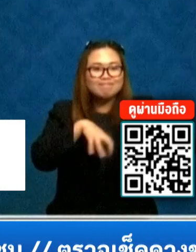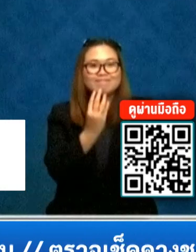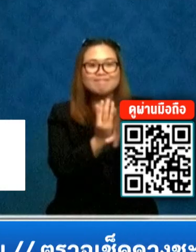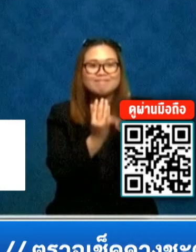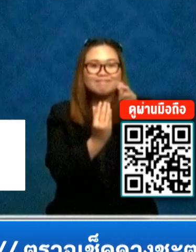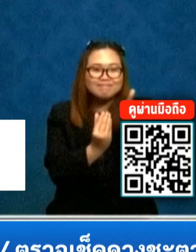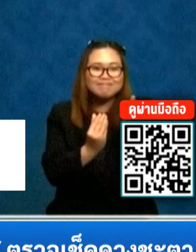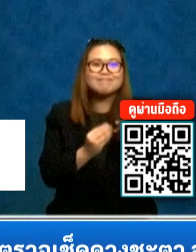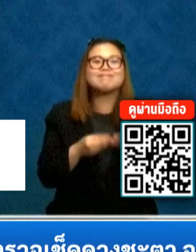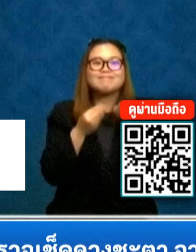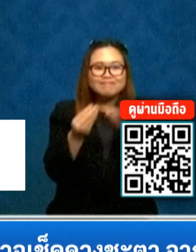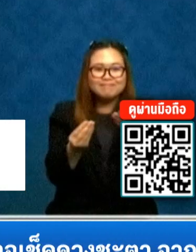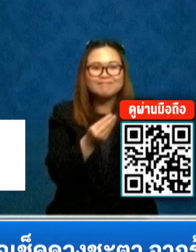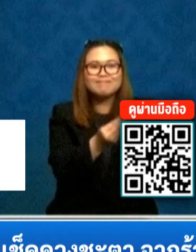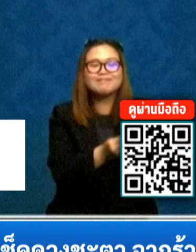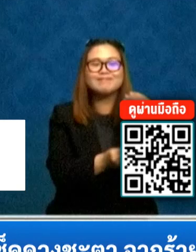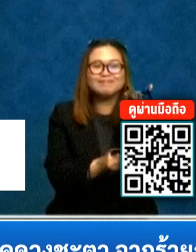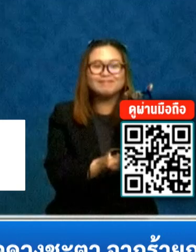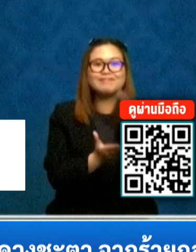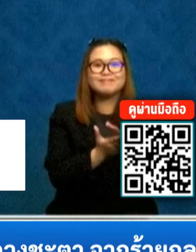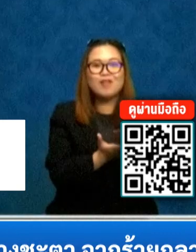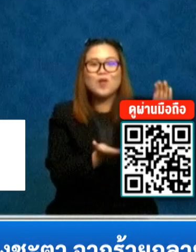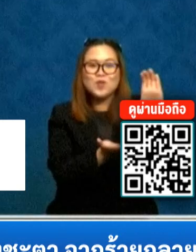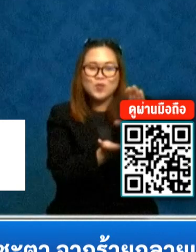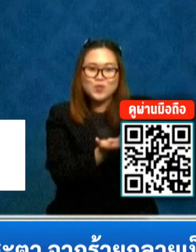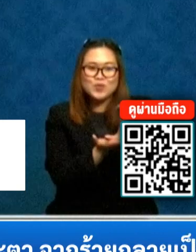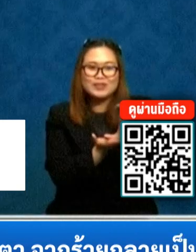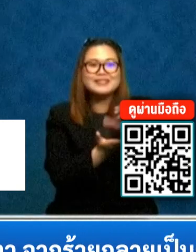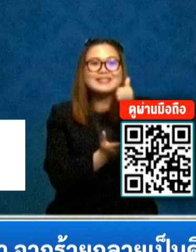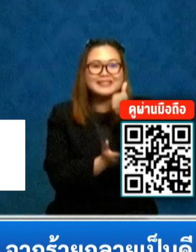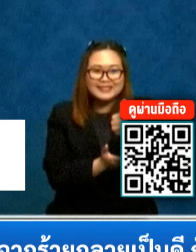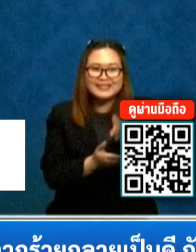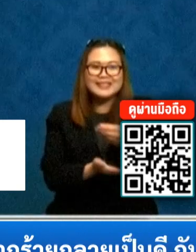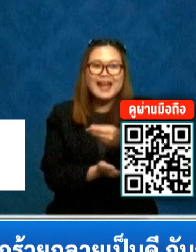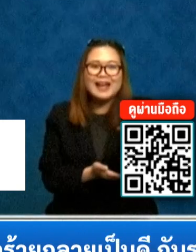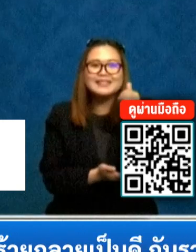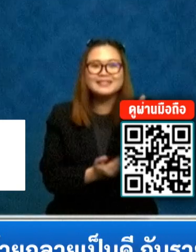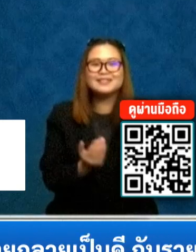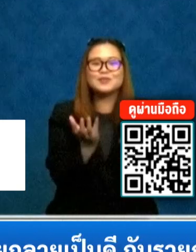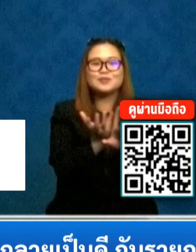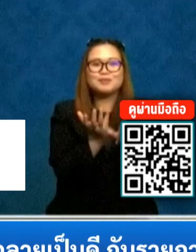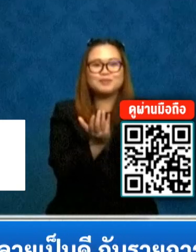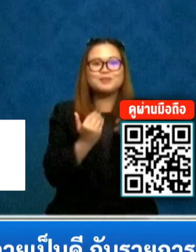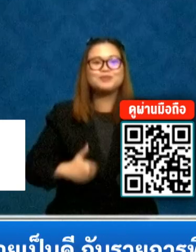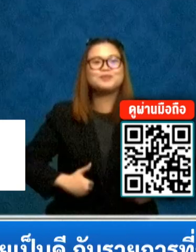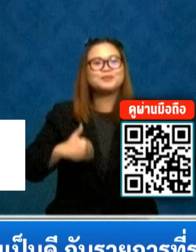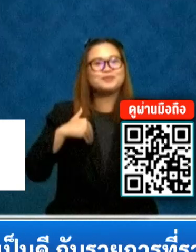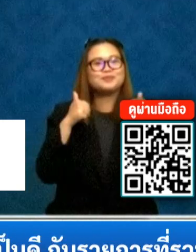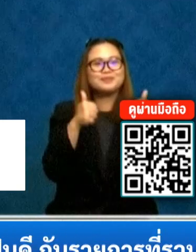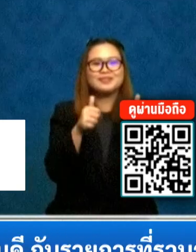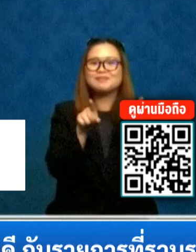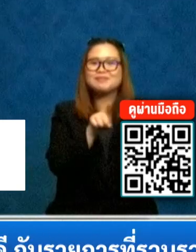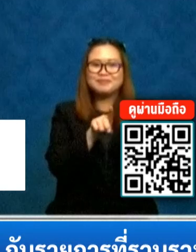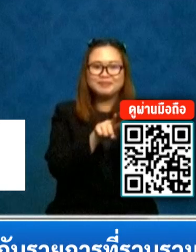ารถหาได้มีเงินมีคุณภาพชีวิตดีขึ้น อันที่3ที่สำคัญนะครับมีการอภิปราย